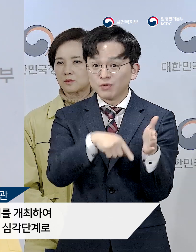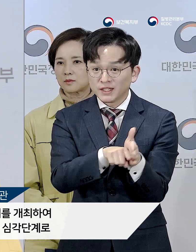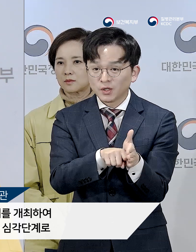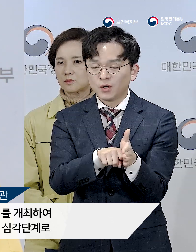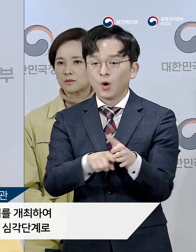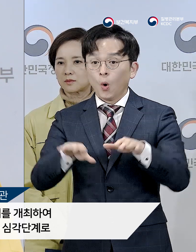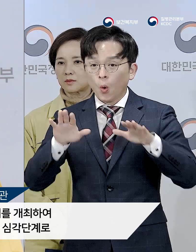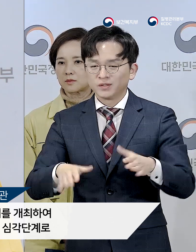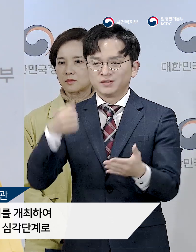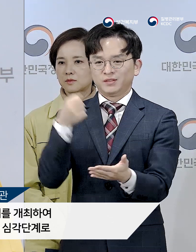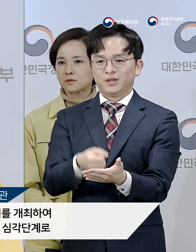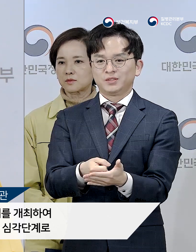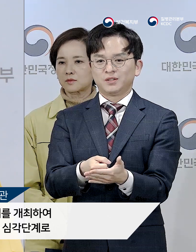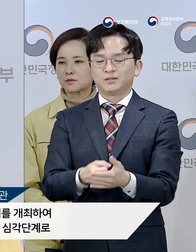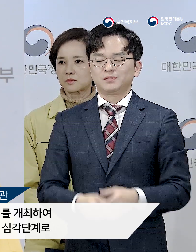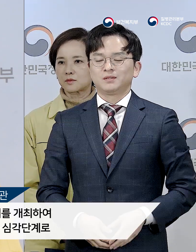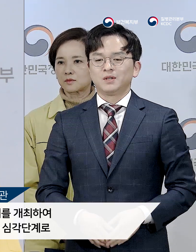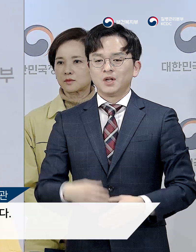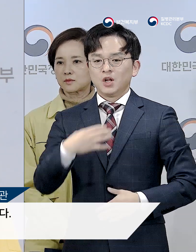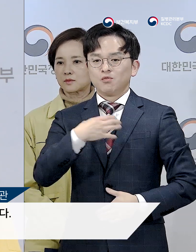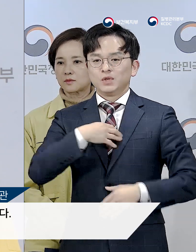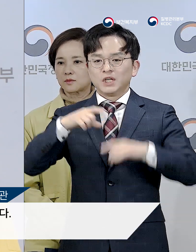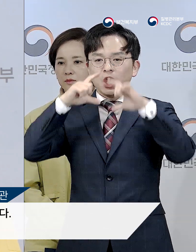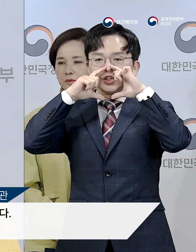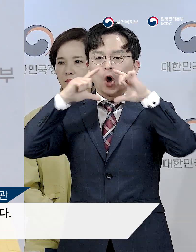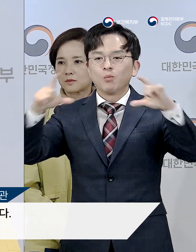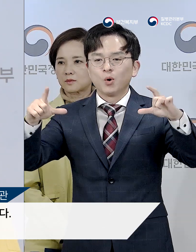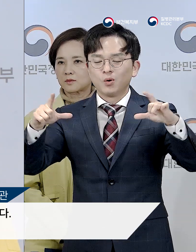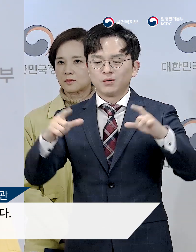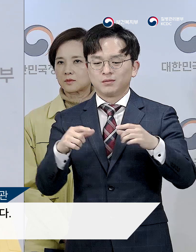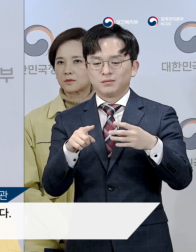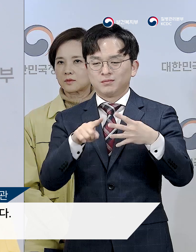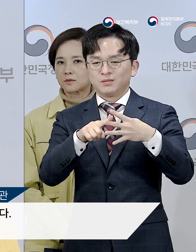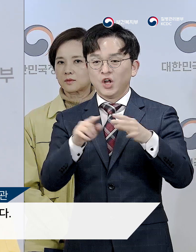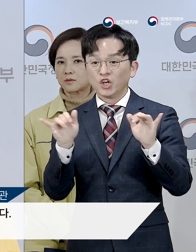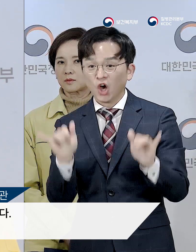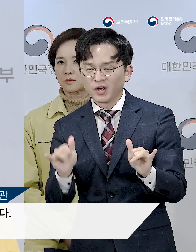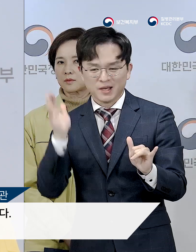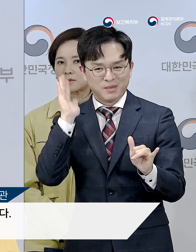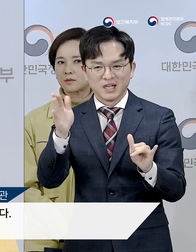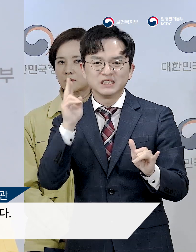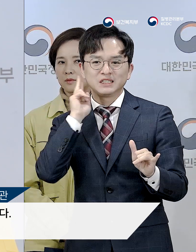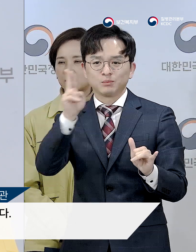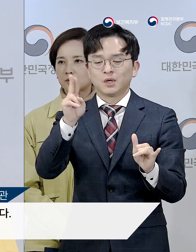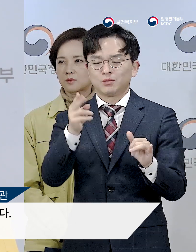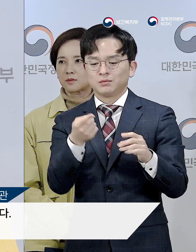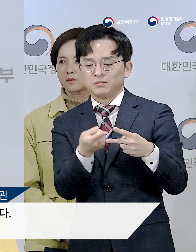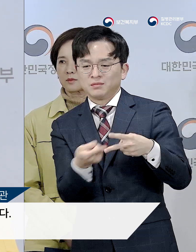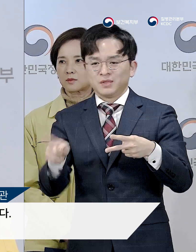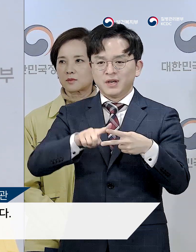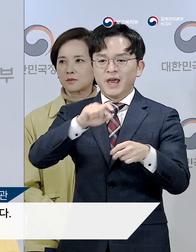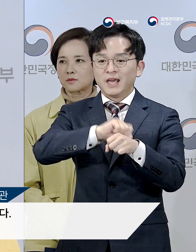현재의 위기경보를 심각 단계로 상향 조정해야 한다는 검토 결과를 건의해 왔습니다.